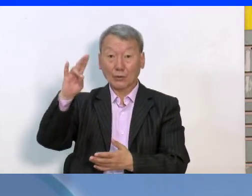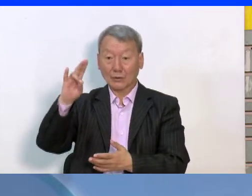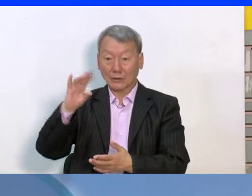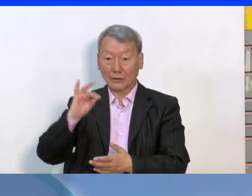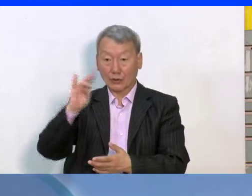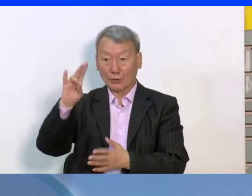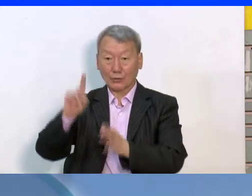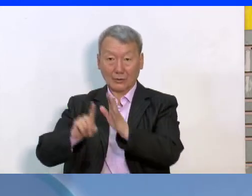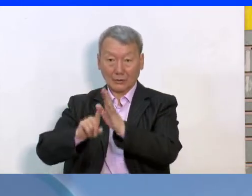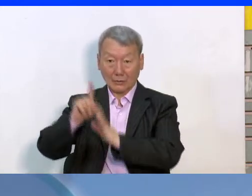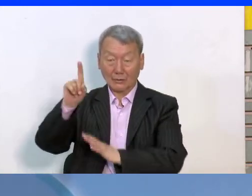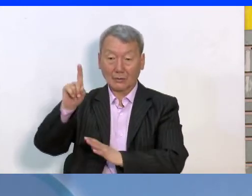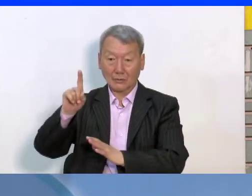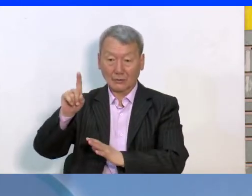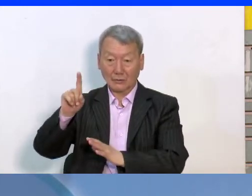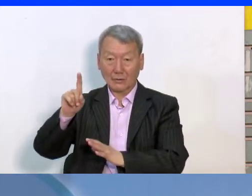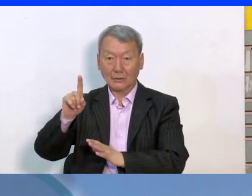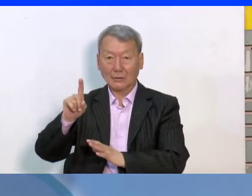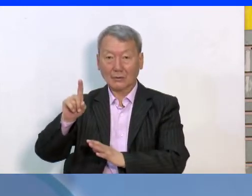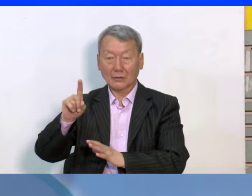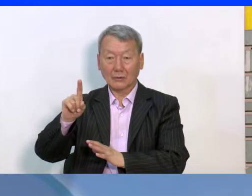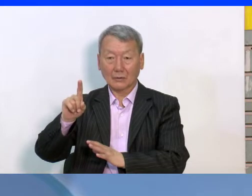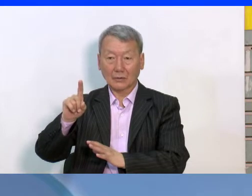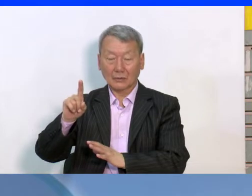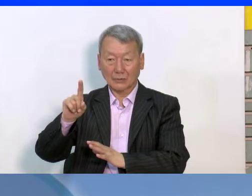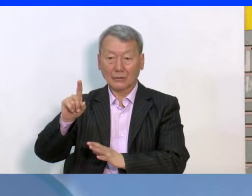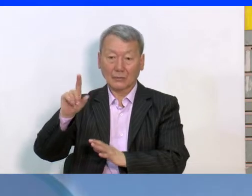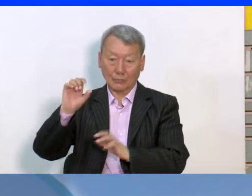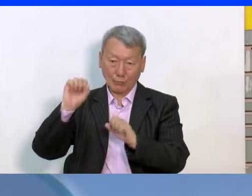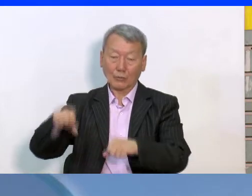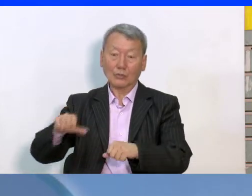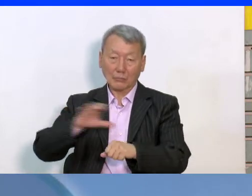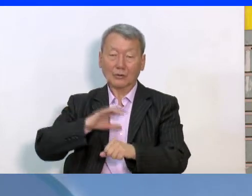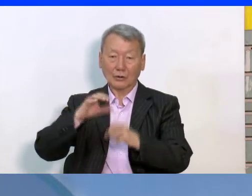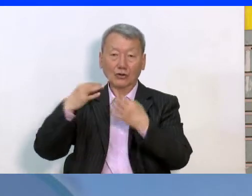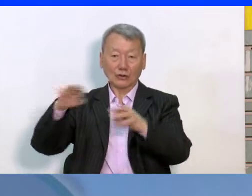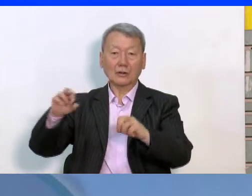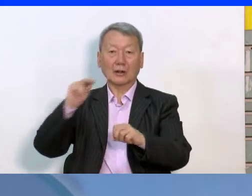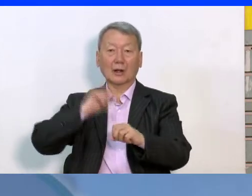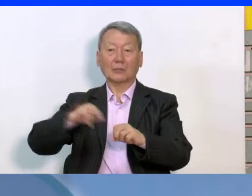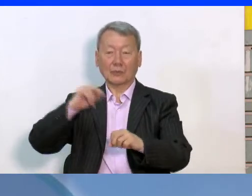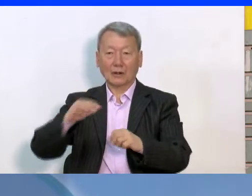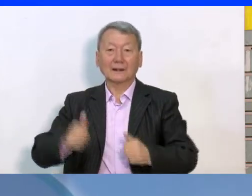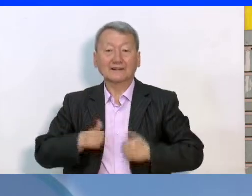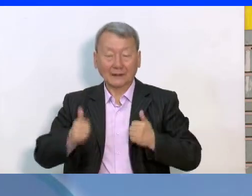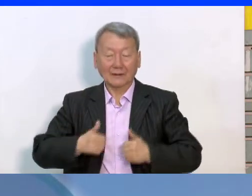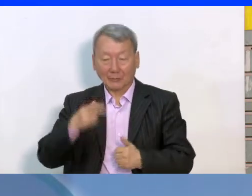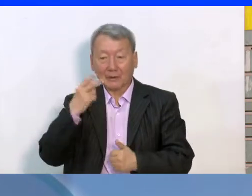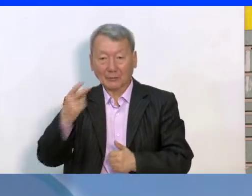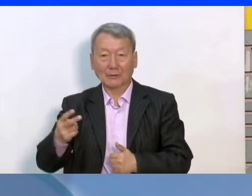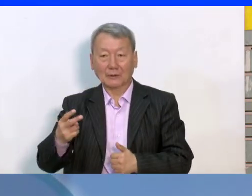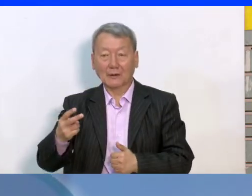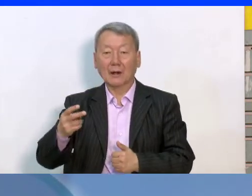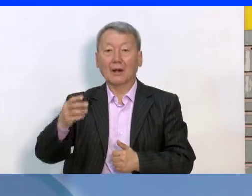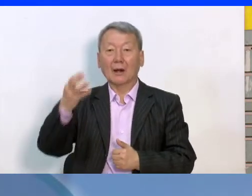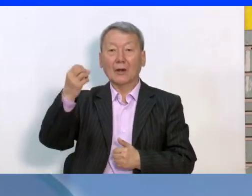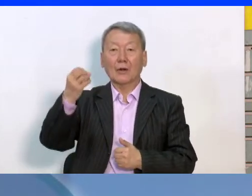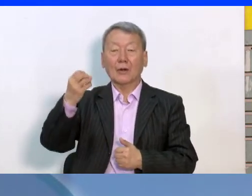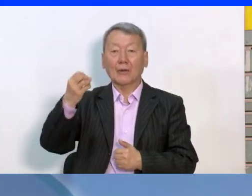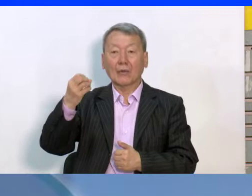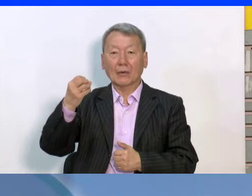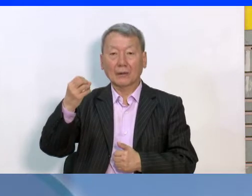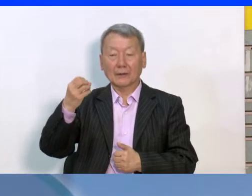айынын башкы башынан баштап иштей баштайт деген үмүттөбүз, буюрса. Ал жерде